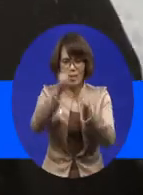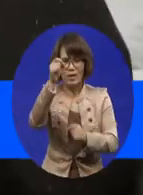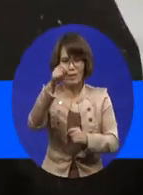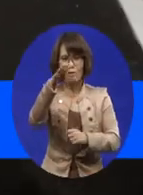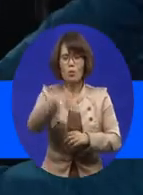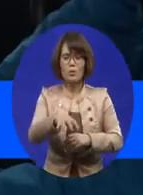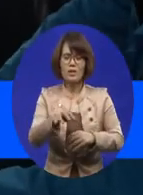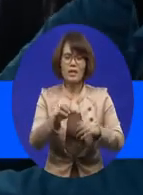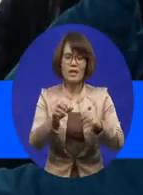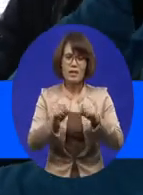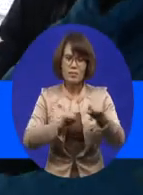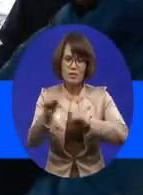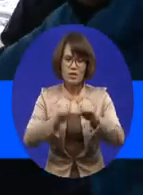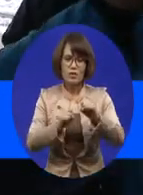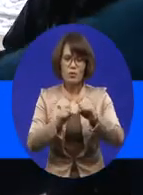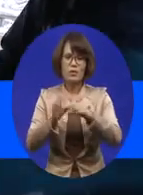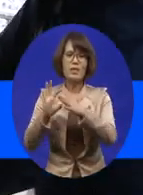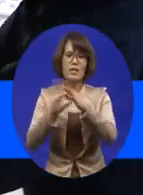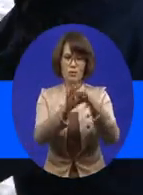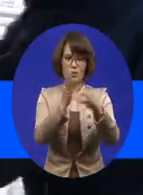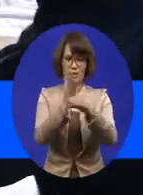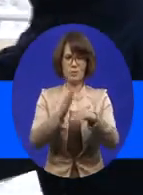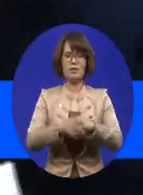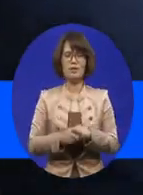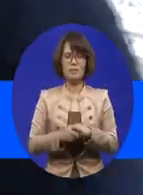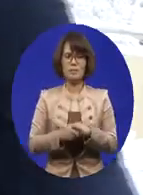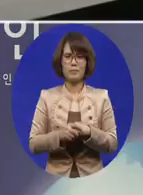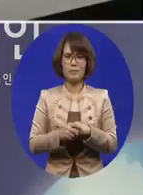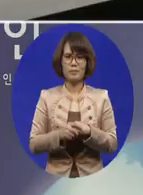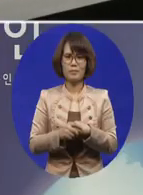살피는 현장 행정의 힘찬 걸음이 계속됐습니다.